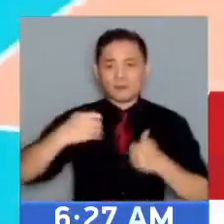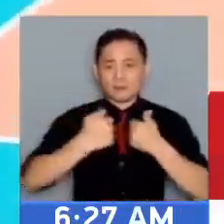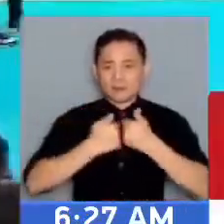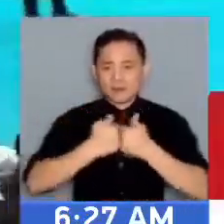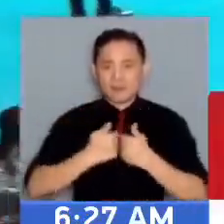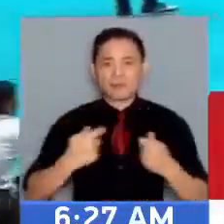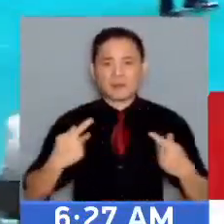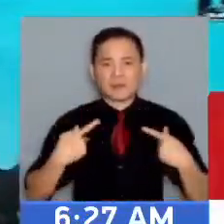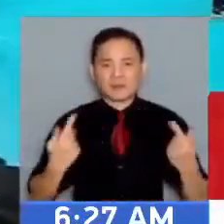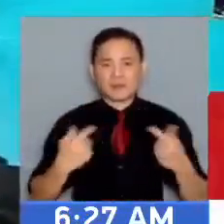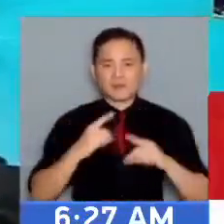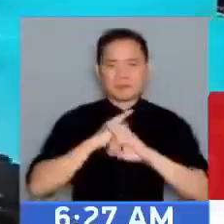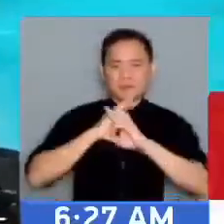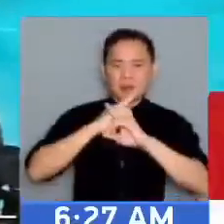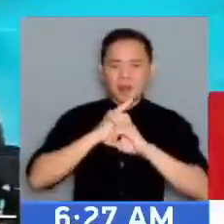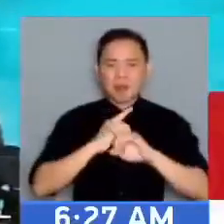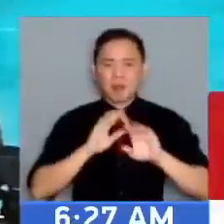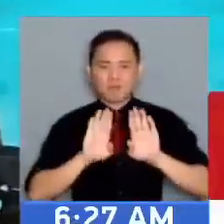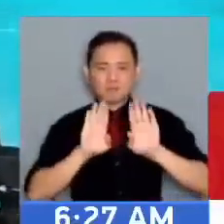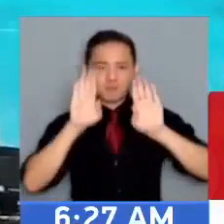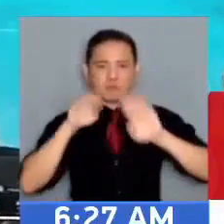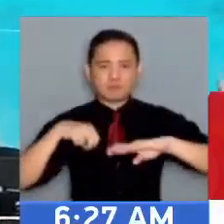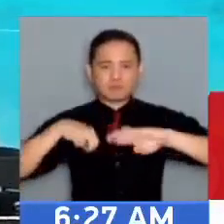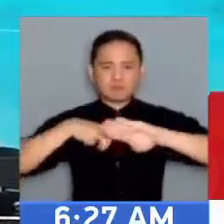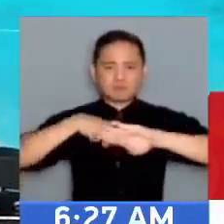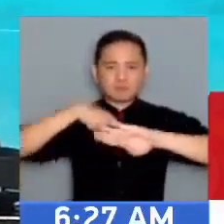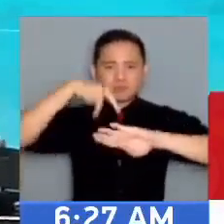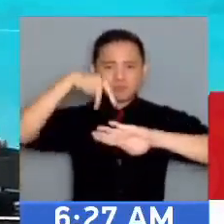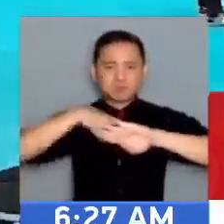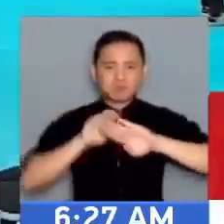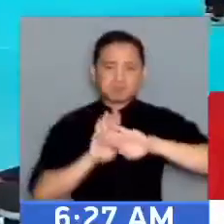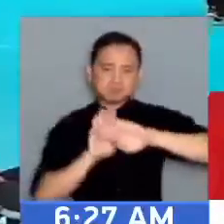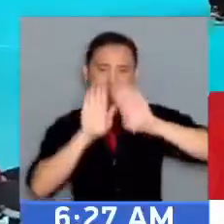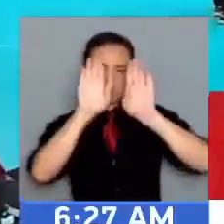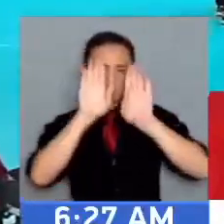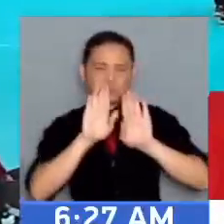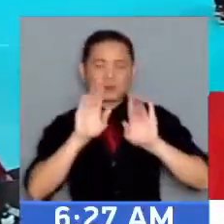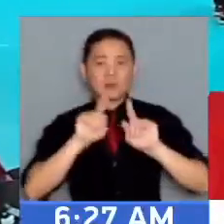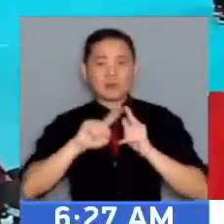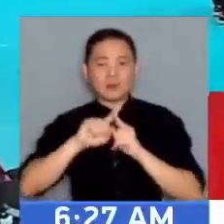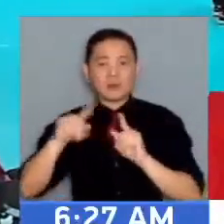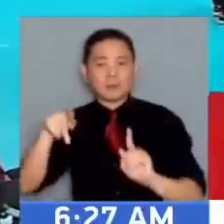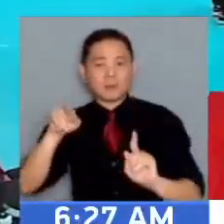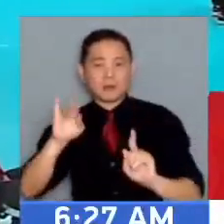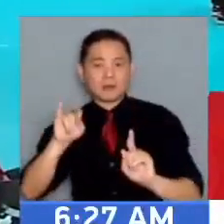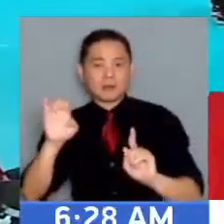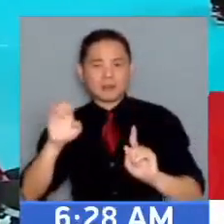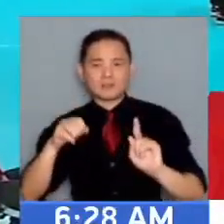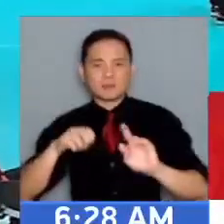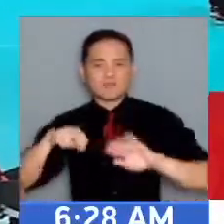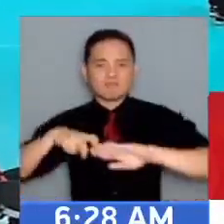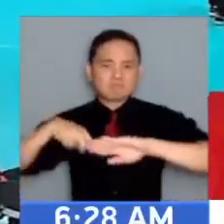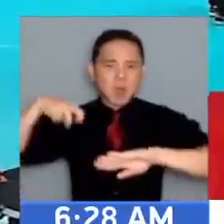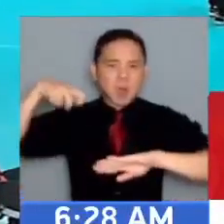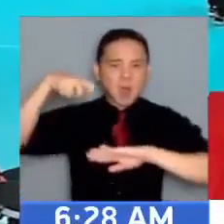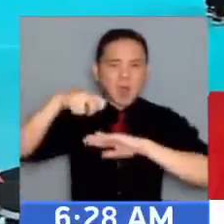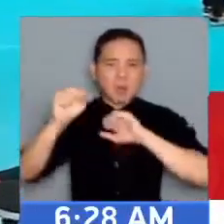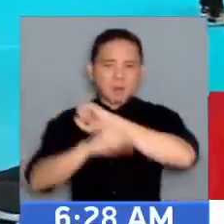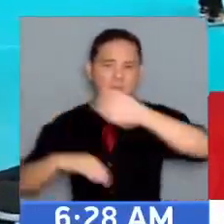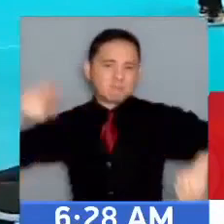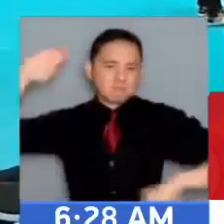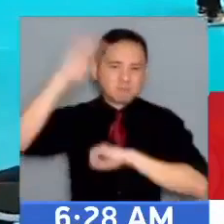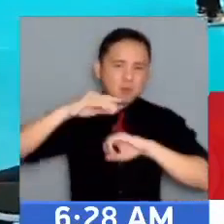halos nagsasalitan sila ng score. Pero dahil sa mga pag-atake ng Lady Pirates sa pangunguna ni Joanne Doguna, wagi